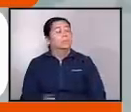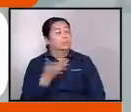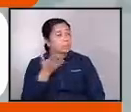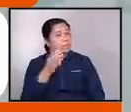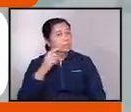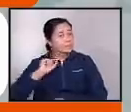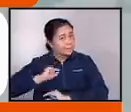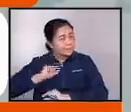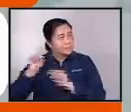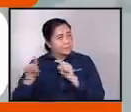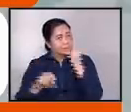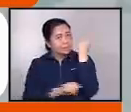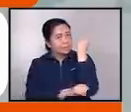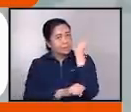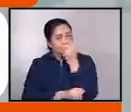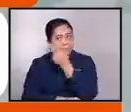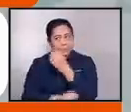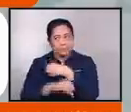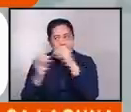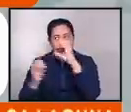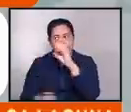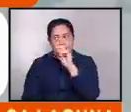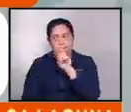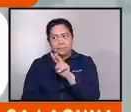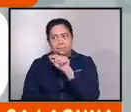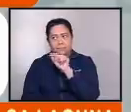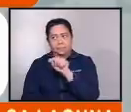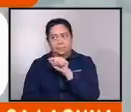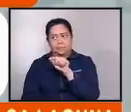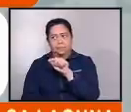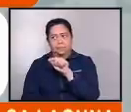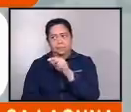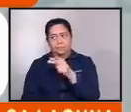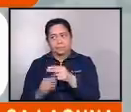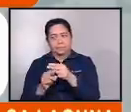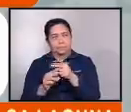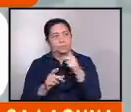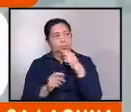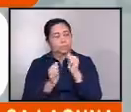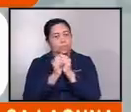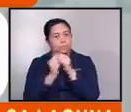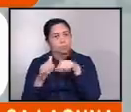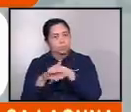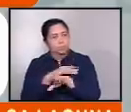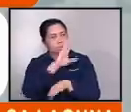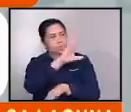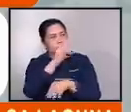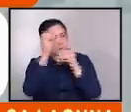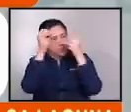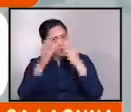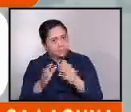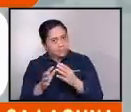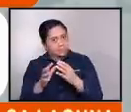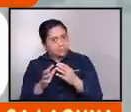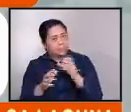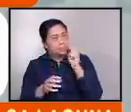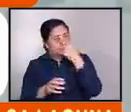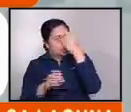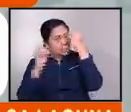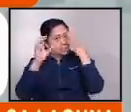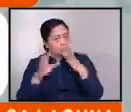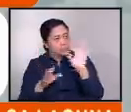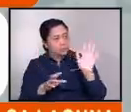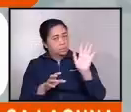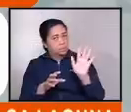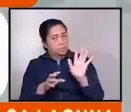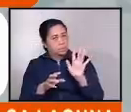security guard po, ma'am, na nagnakaw yan sa CCTV, yan po ay ipinasok ng inyong guro. So, Dahil siya po'y pinasok na